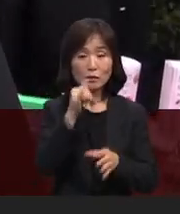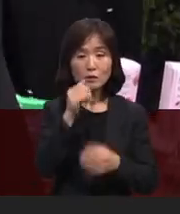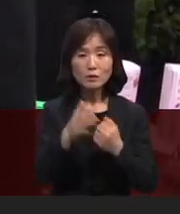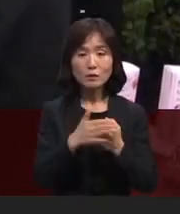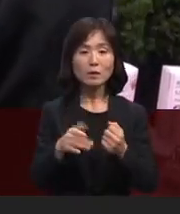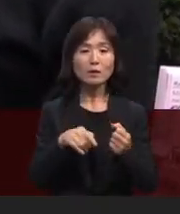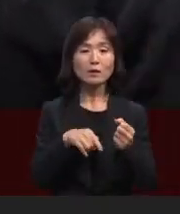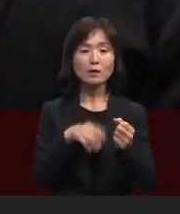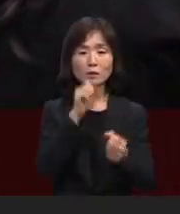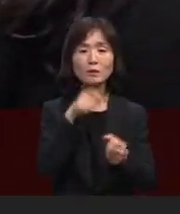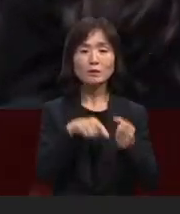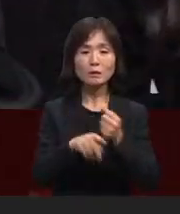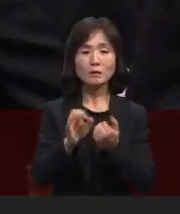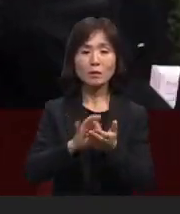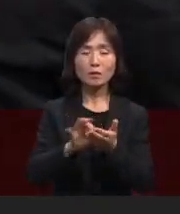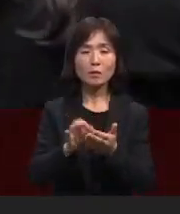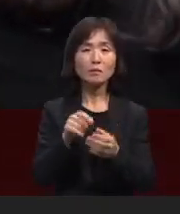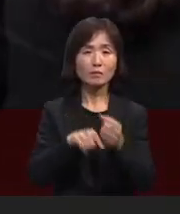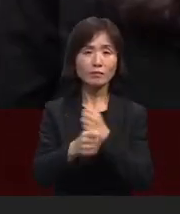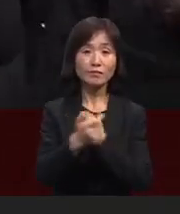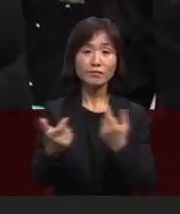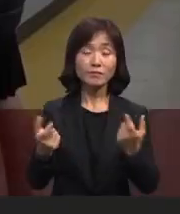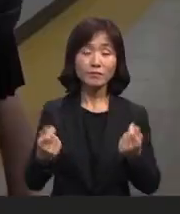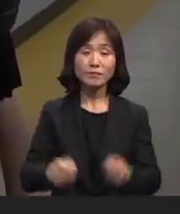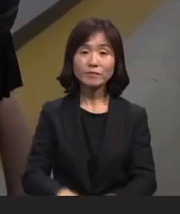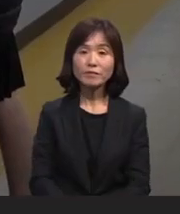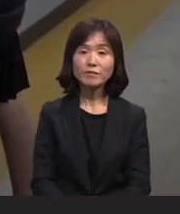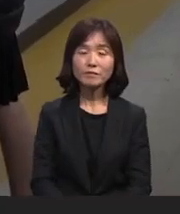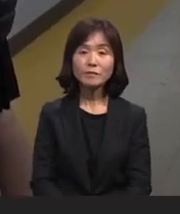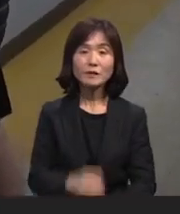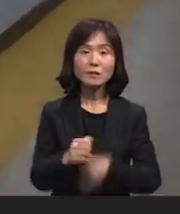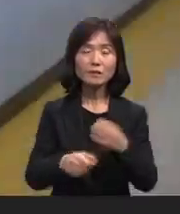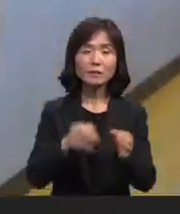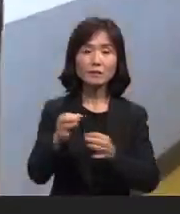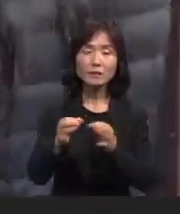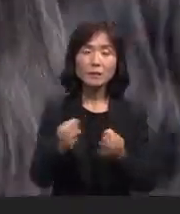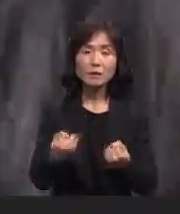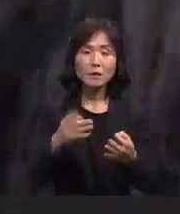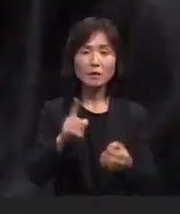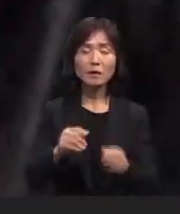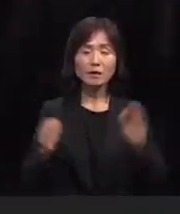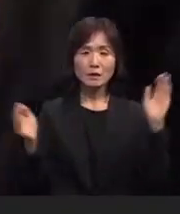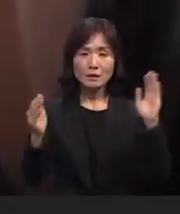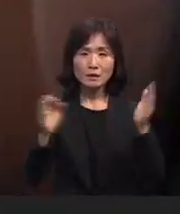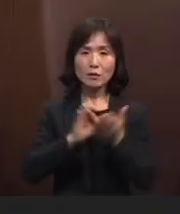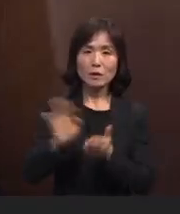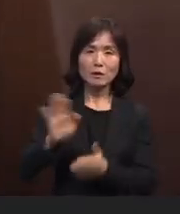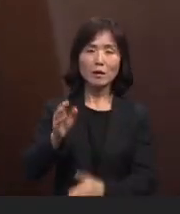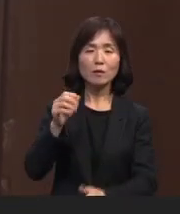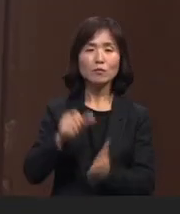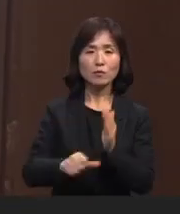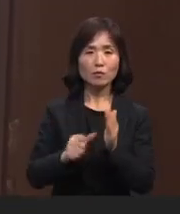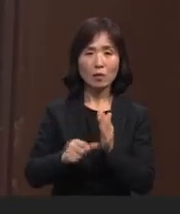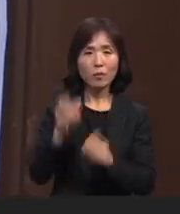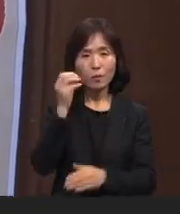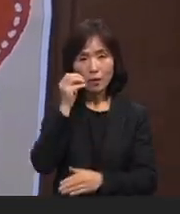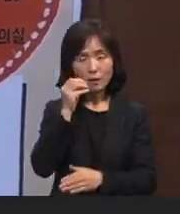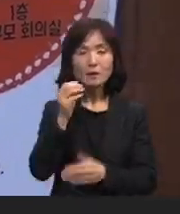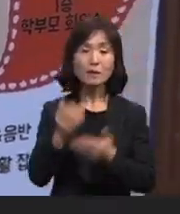의미에서 사용되는 거라서 더 뜻깊은 것 같습니다. 플리마켓 행사는 학생들이 쓰지 않는 물건을